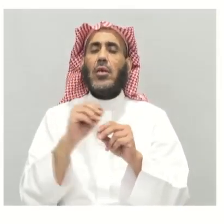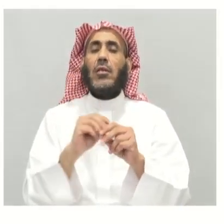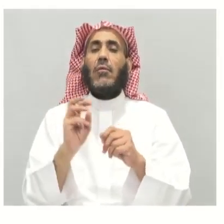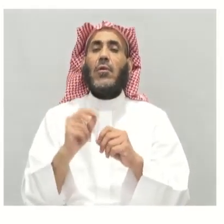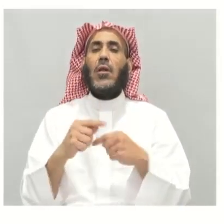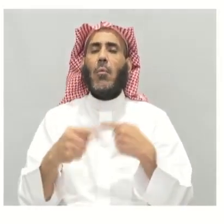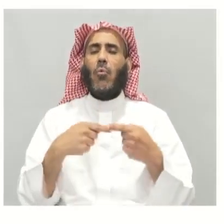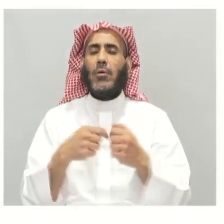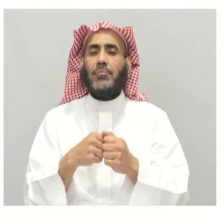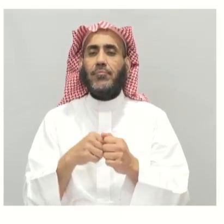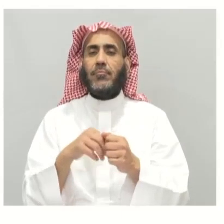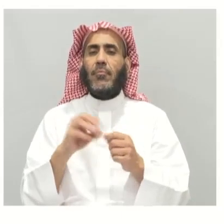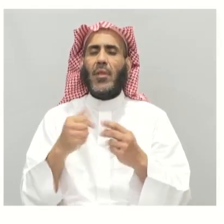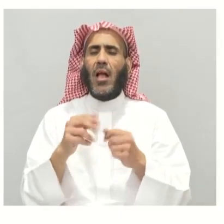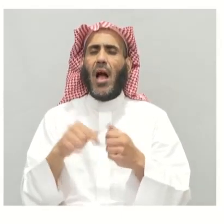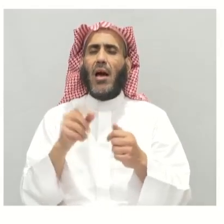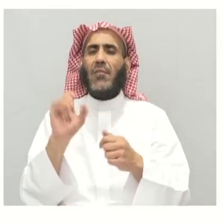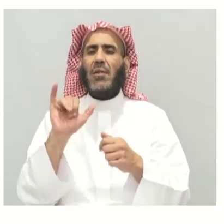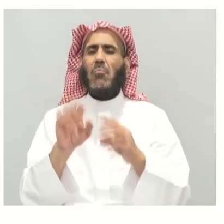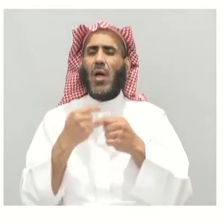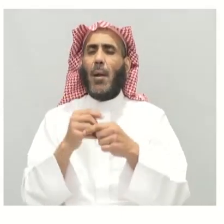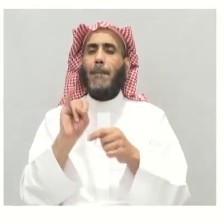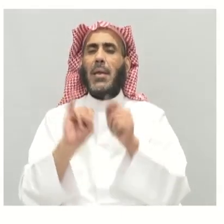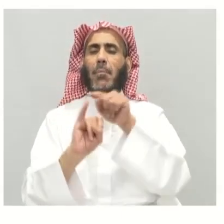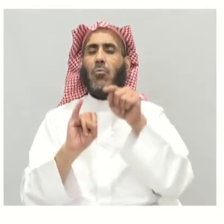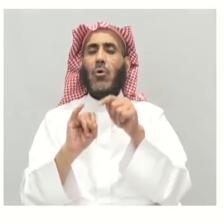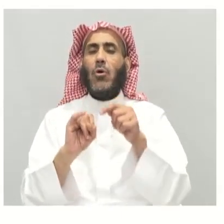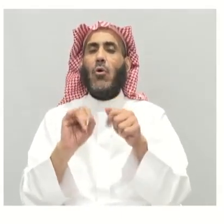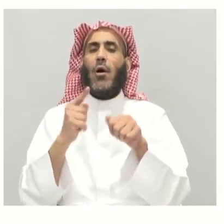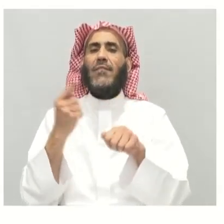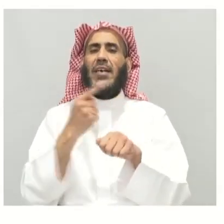المضارع مع إبدال حرف المضارعة ميم مضمومة